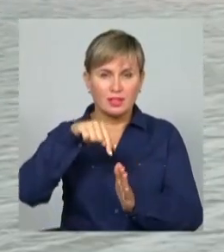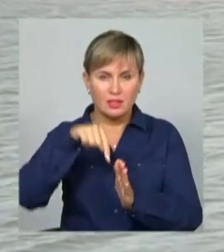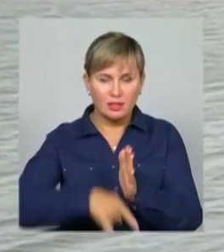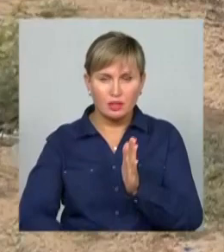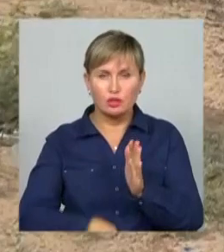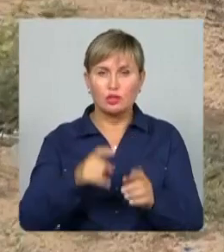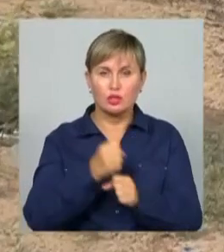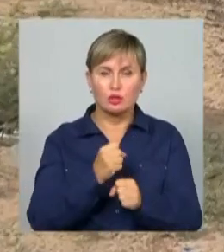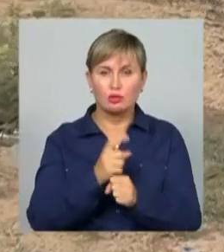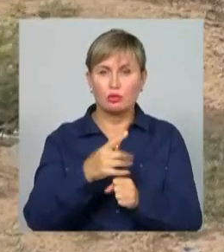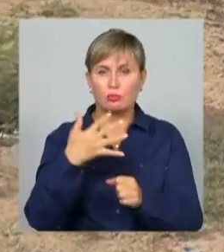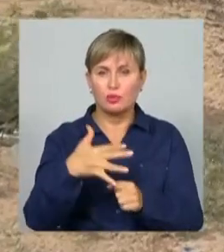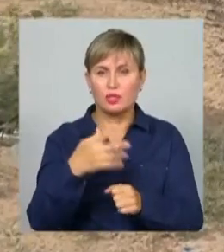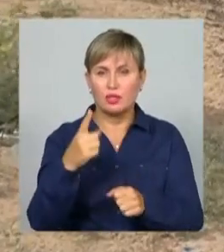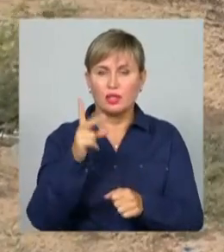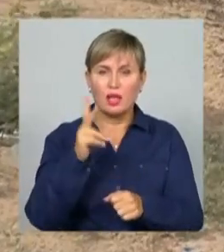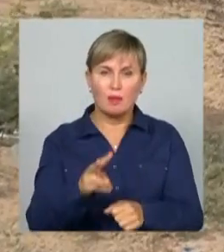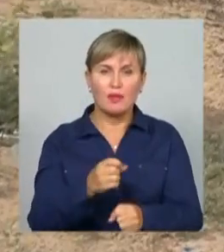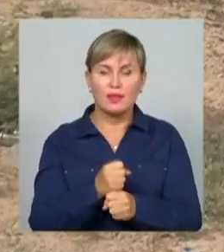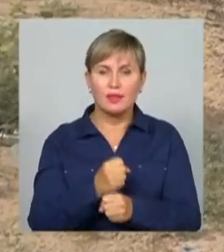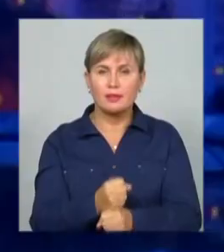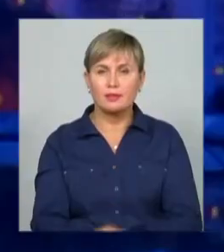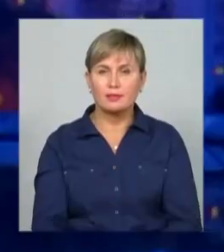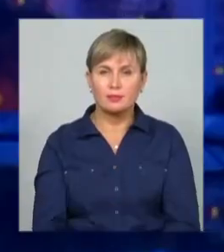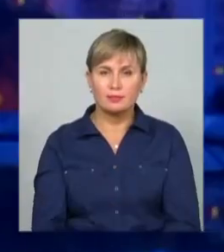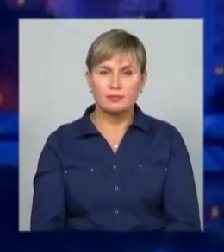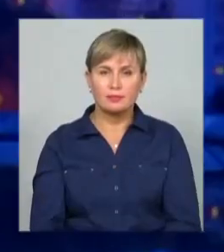на протяжении 51 километра.